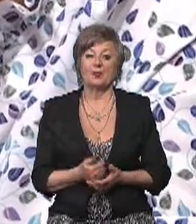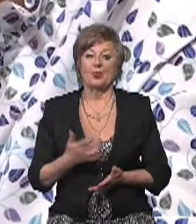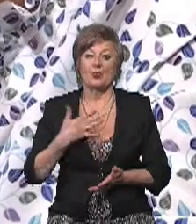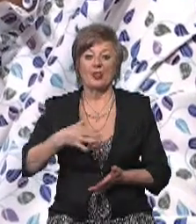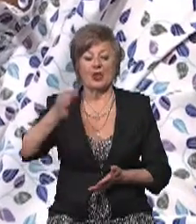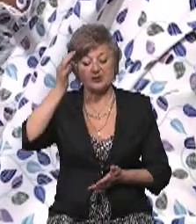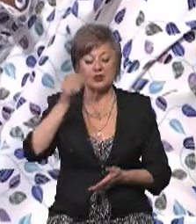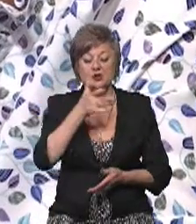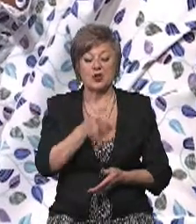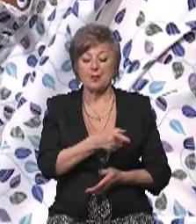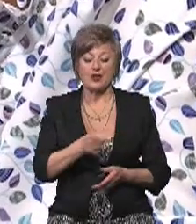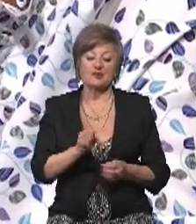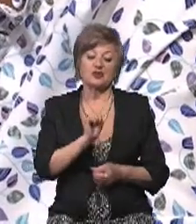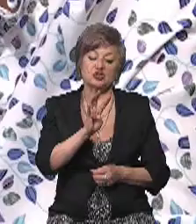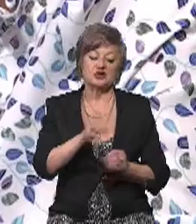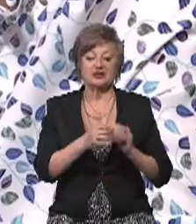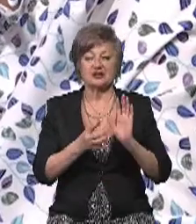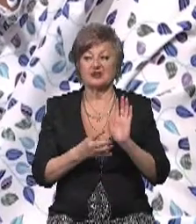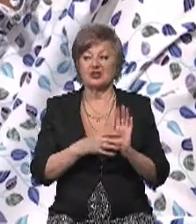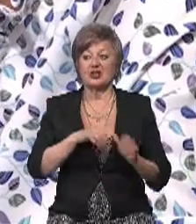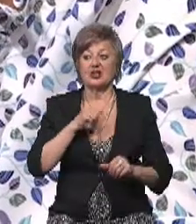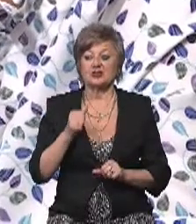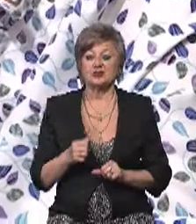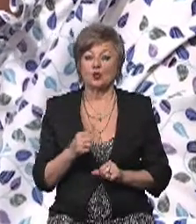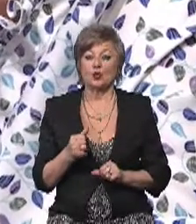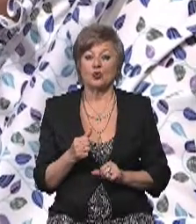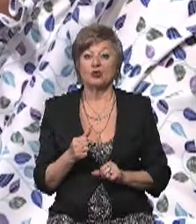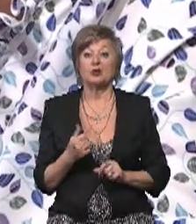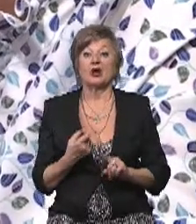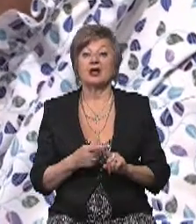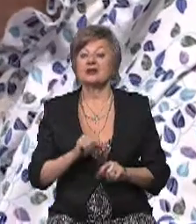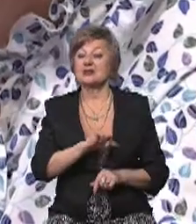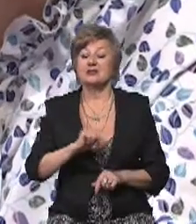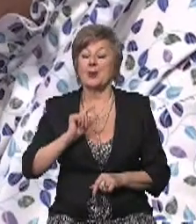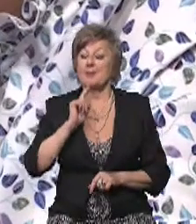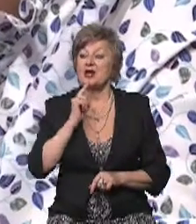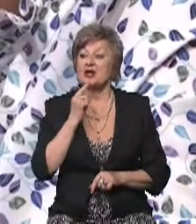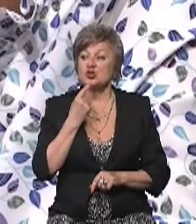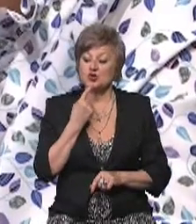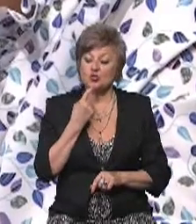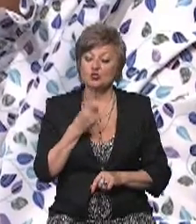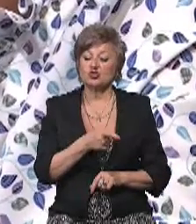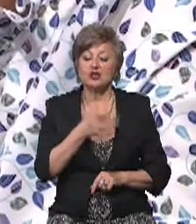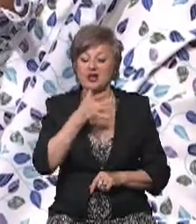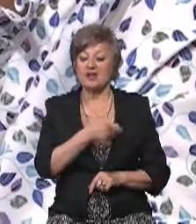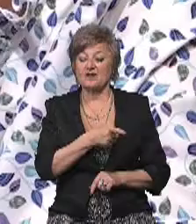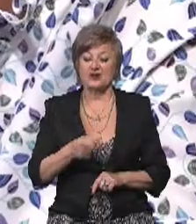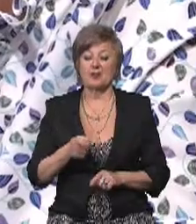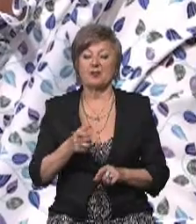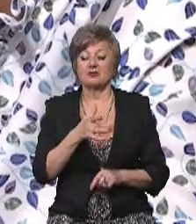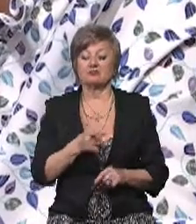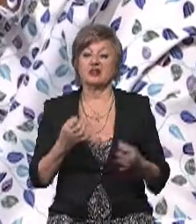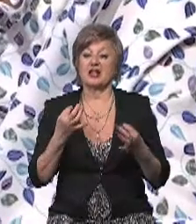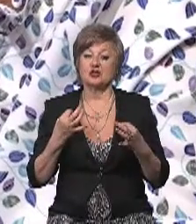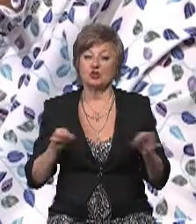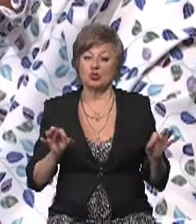оцей період, 14-19, я дозволила собі його назвати найскладнішим в історії відновленої незалежності, тому що якщо ми